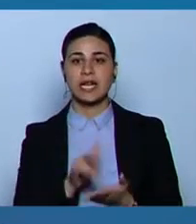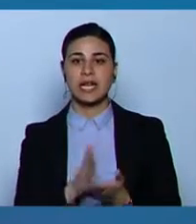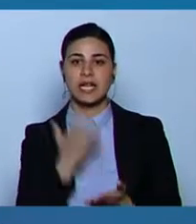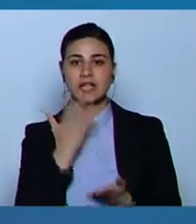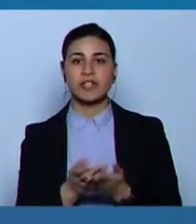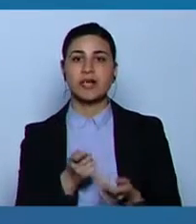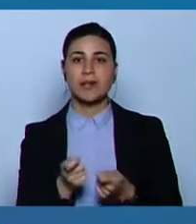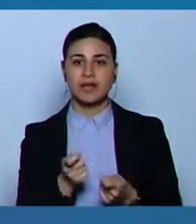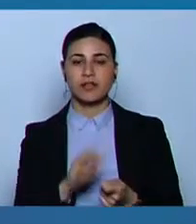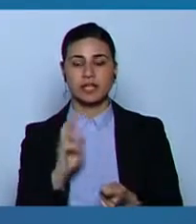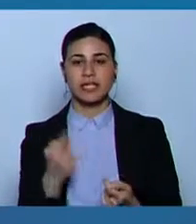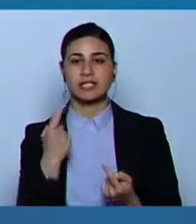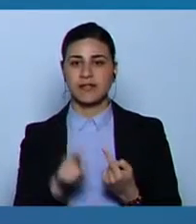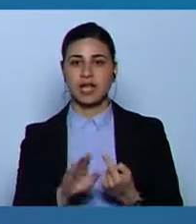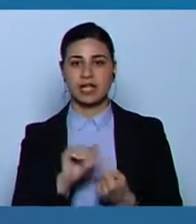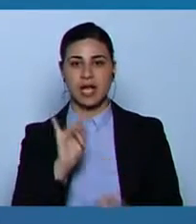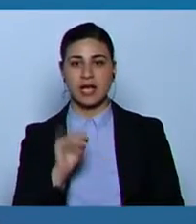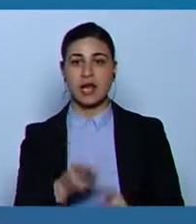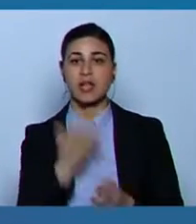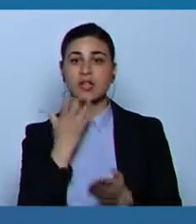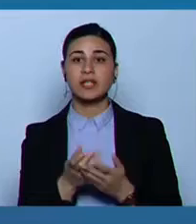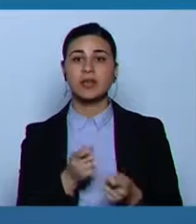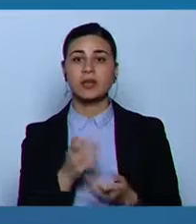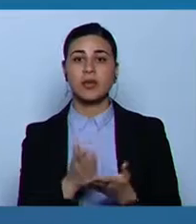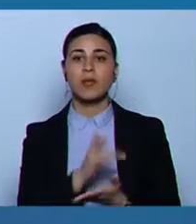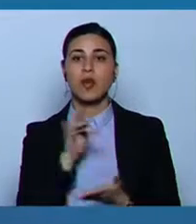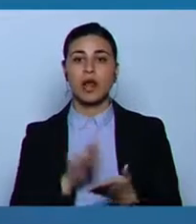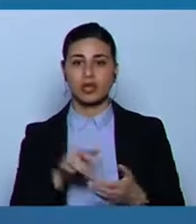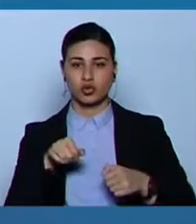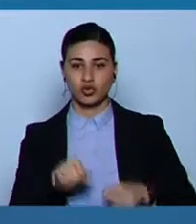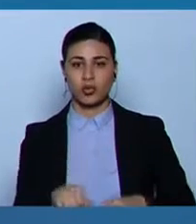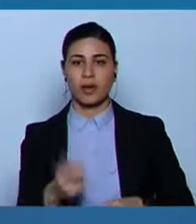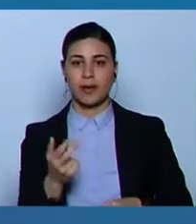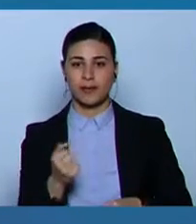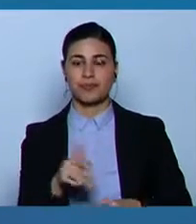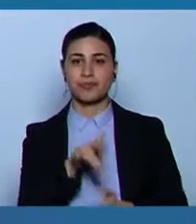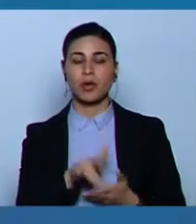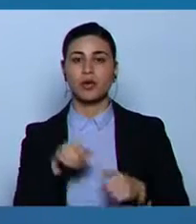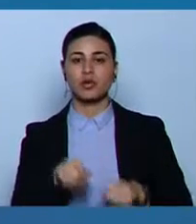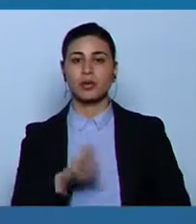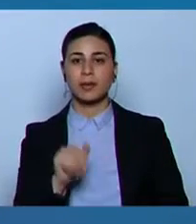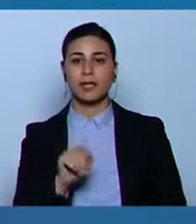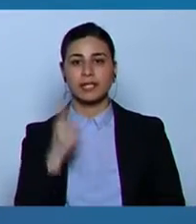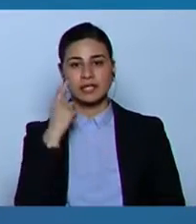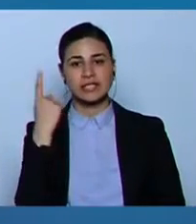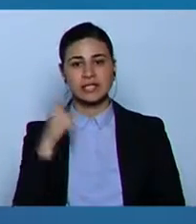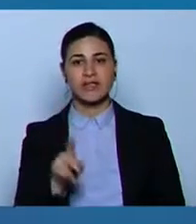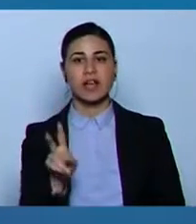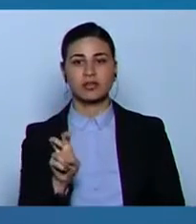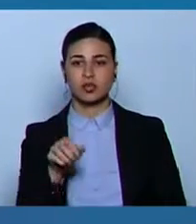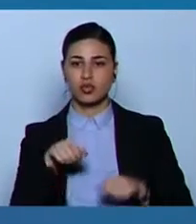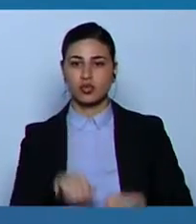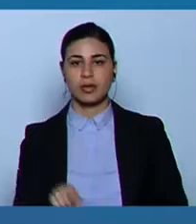თვითმართველი ქალაქები და სხვაგან არის. თვითმართველობა ეს არის მოქალაქის უფლება, ხომ? მოქალაქის უფლება და არა თქვა რაღაცა სხვა რაიმეს